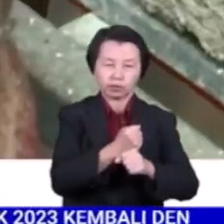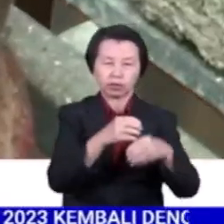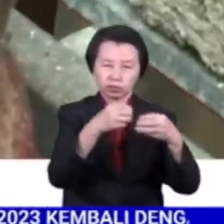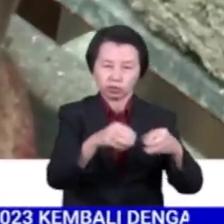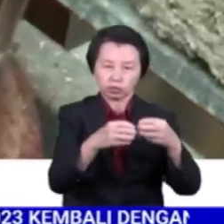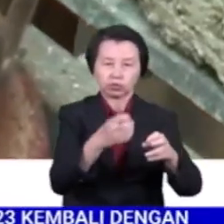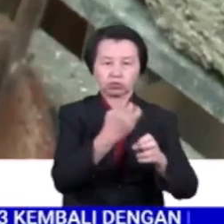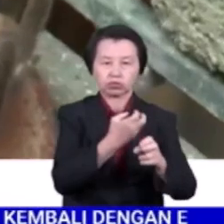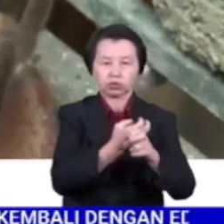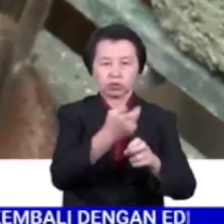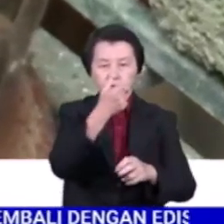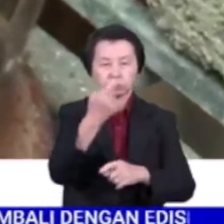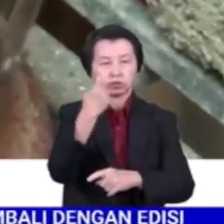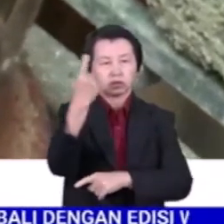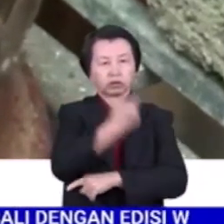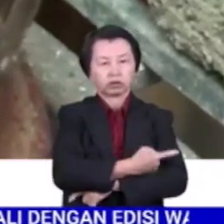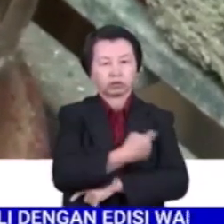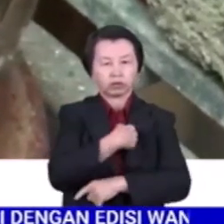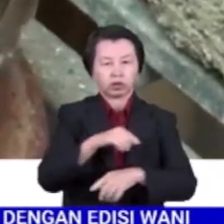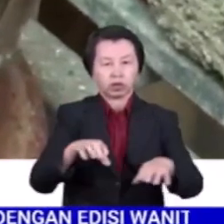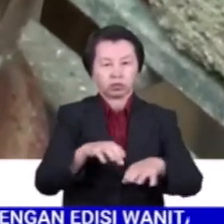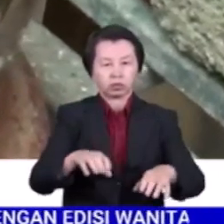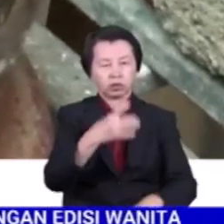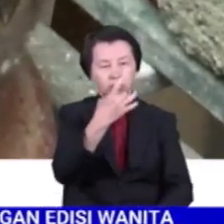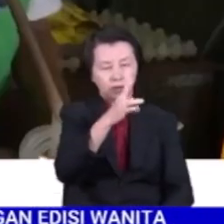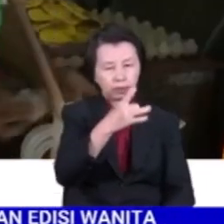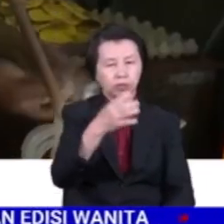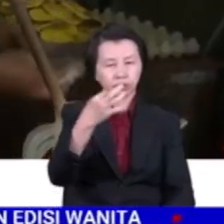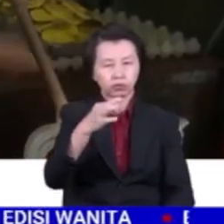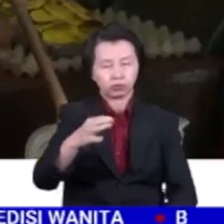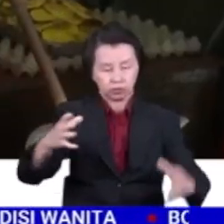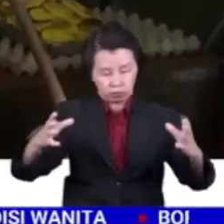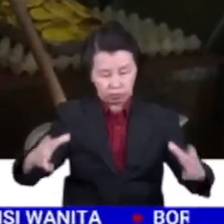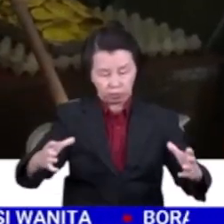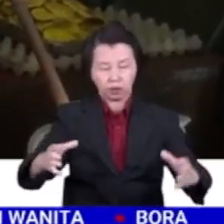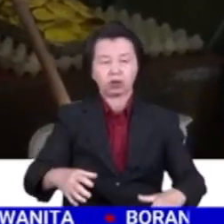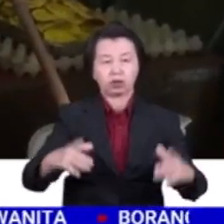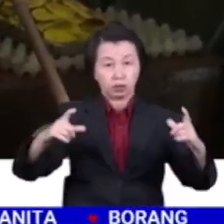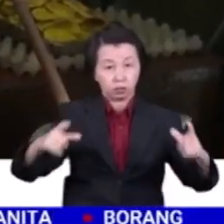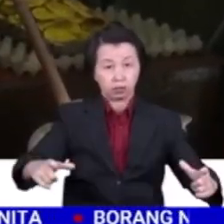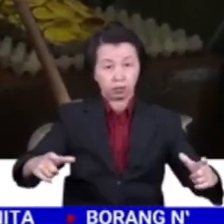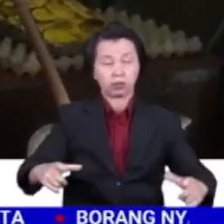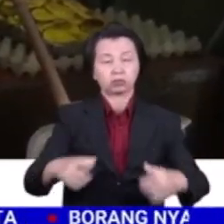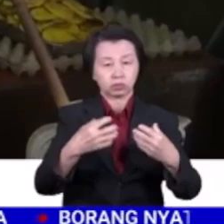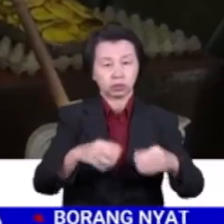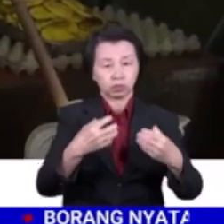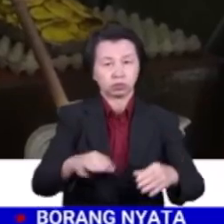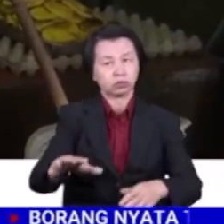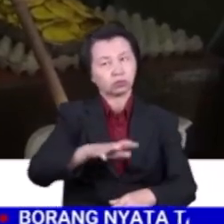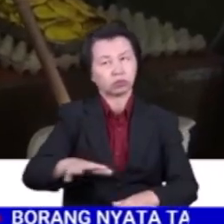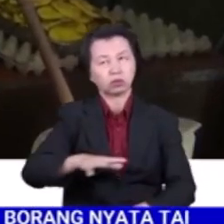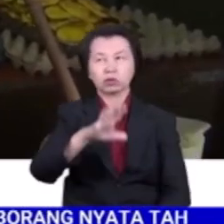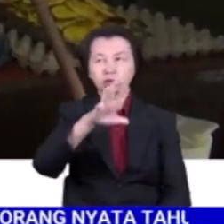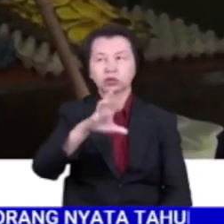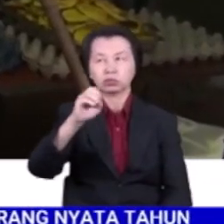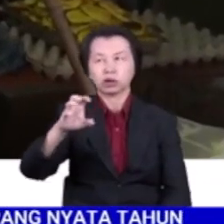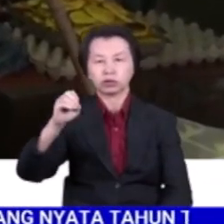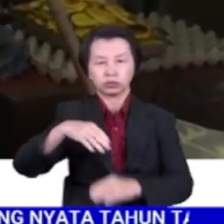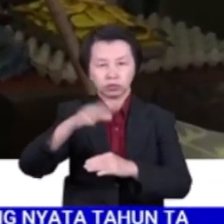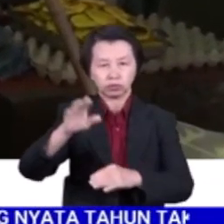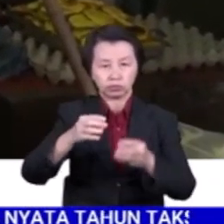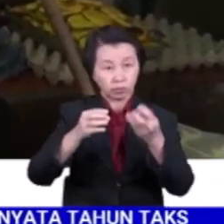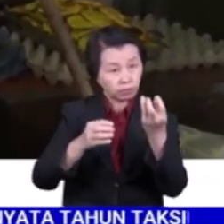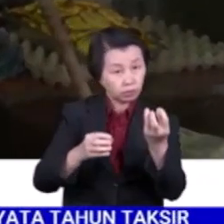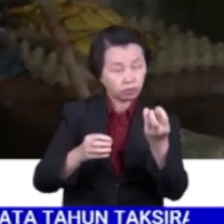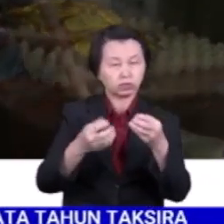telur sebab satu hari saya pakai dalam 18-19 papan telur. Dalam 500 lebih.